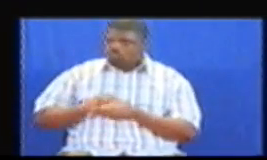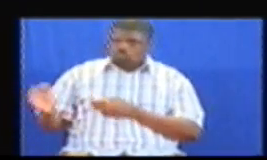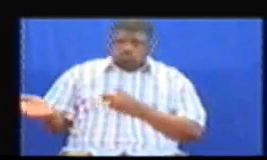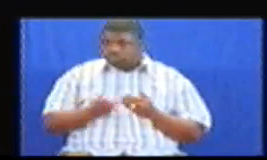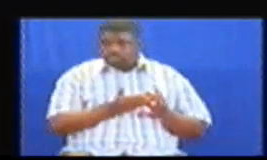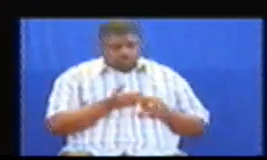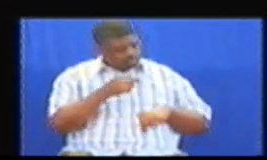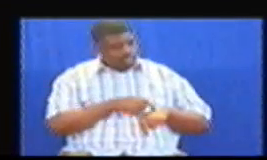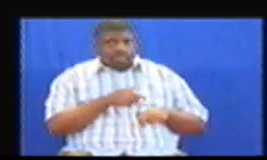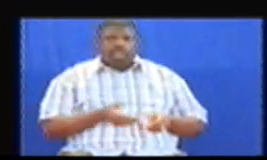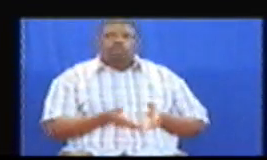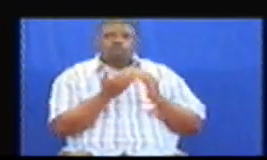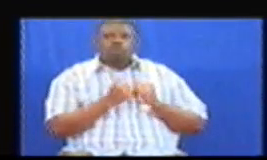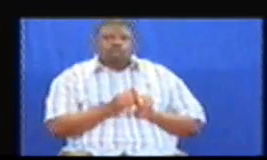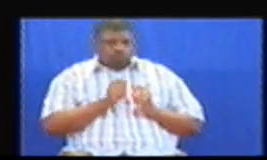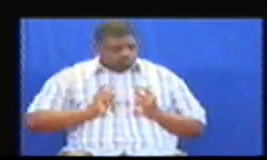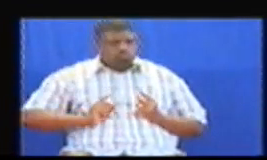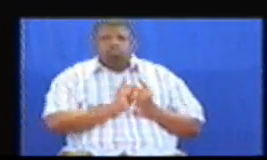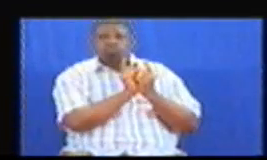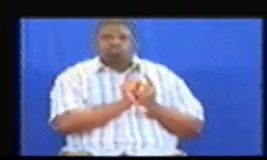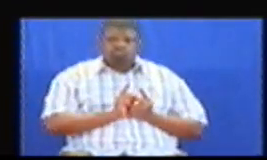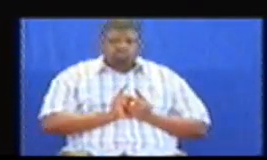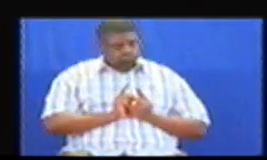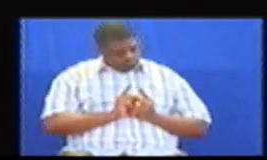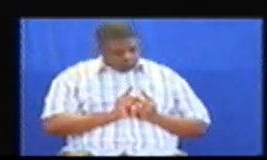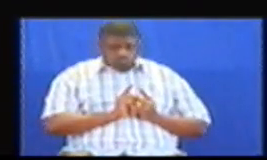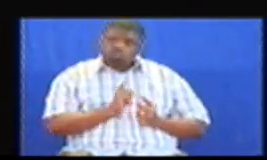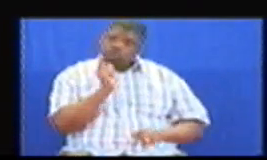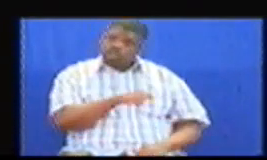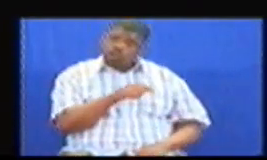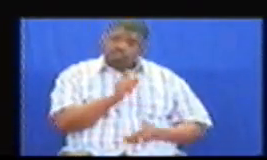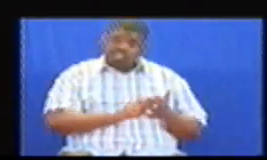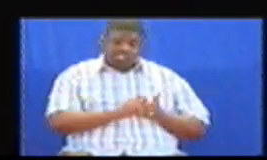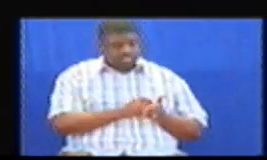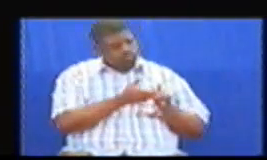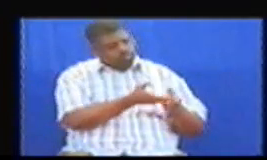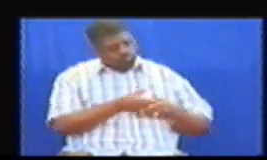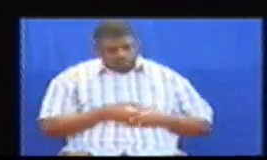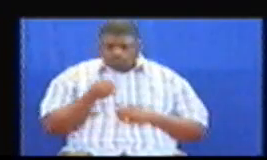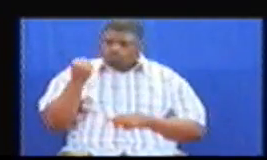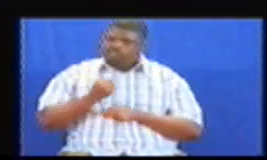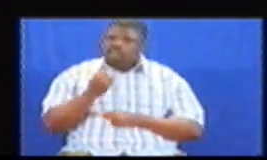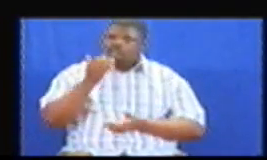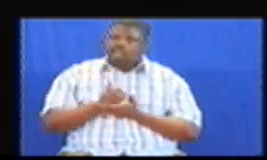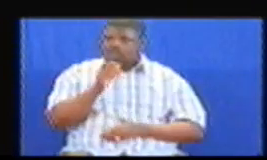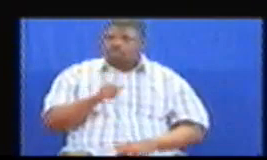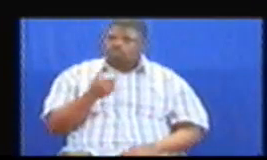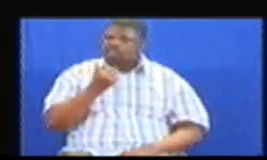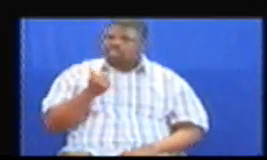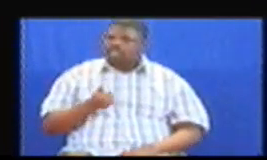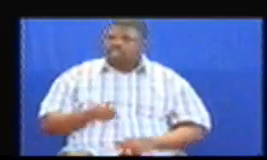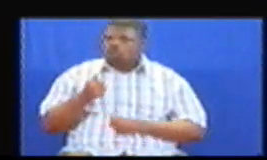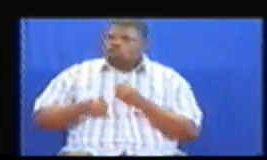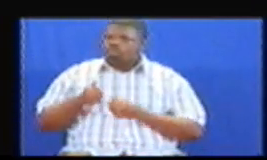wakati waweze kukutwa maofisini na waweze kupokea fomu hizo ili kutenda haki kwa Tanzania na wagombea wa nafasi mbalimbali